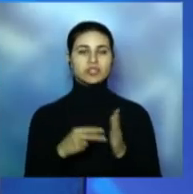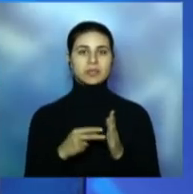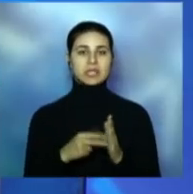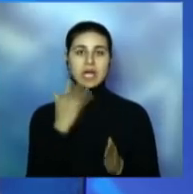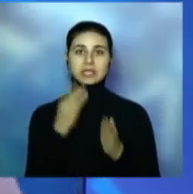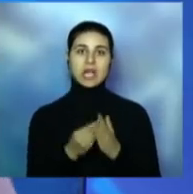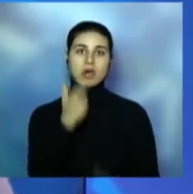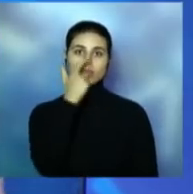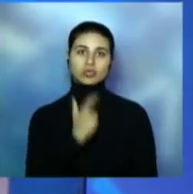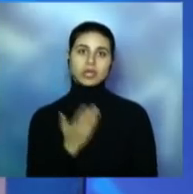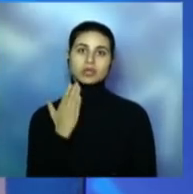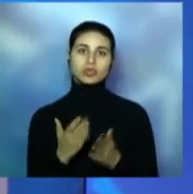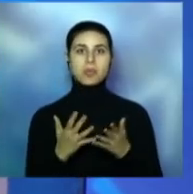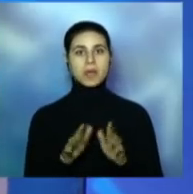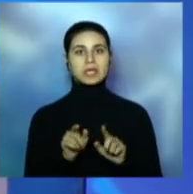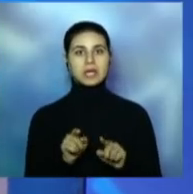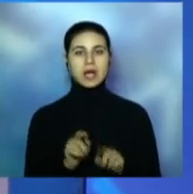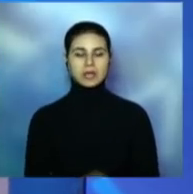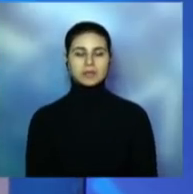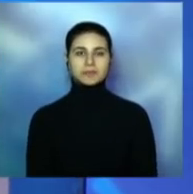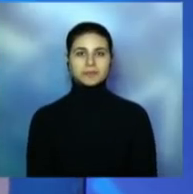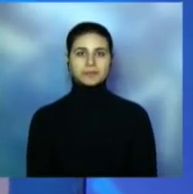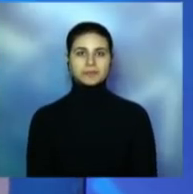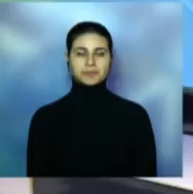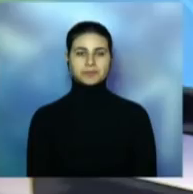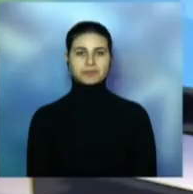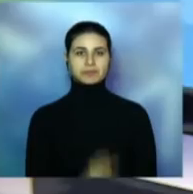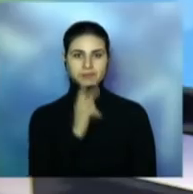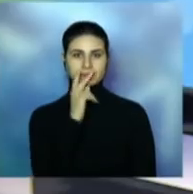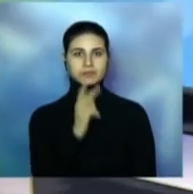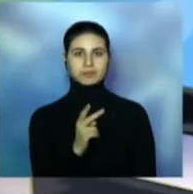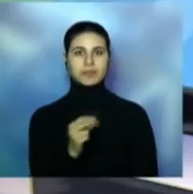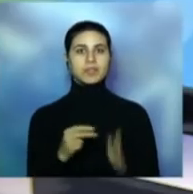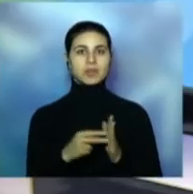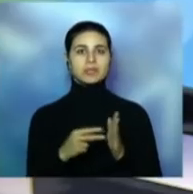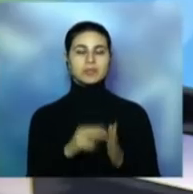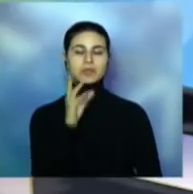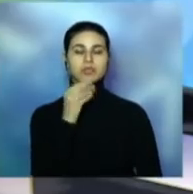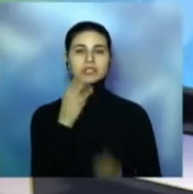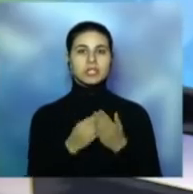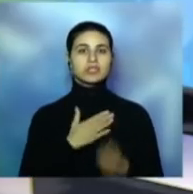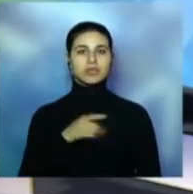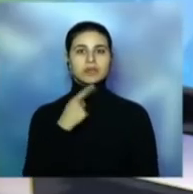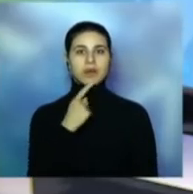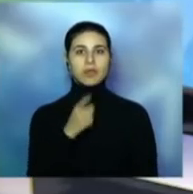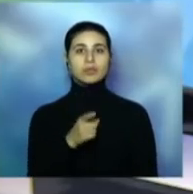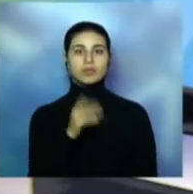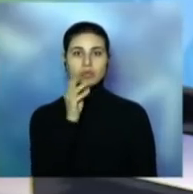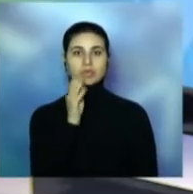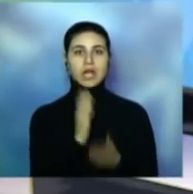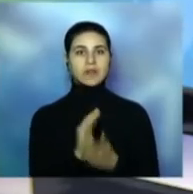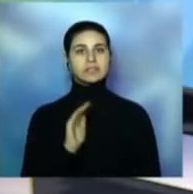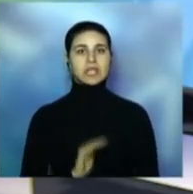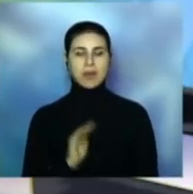საკუთარი ორეულით თუ უფრო მეტი აქვს? კლინიკური თვალსაზრისით თვითშეფასება, როდესაც ჩვენ ვამბობთ, რომ ადამიანს თვითშეფასება აქვს